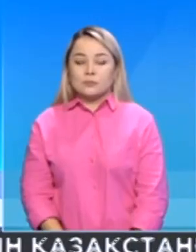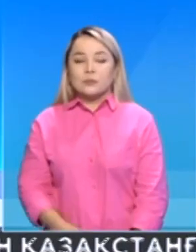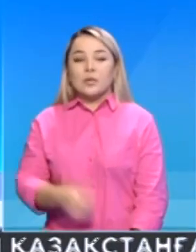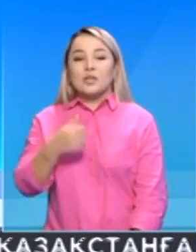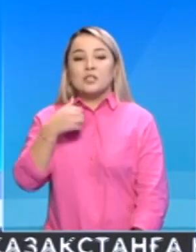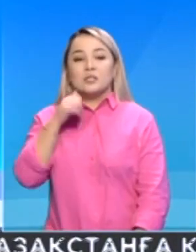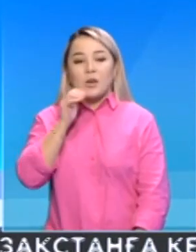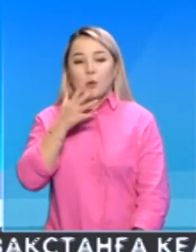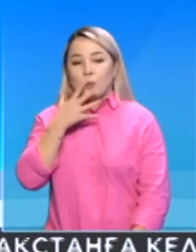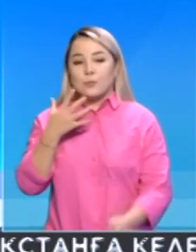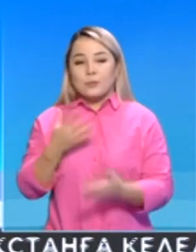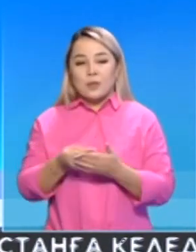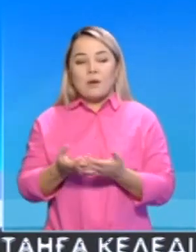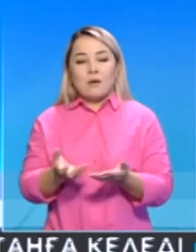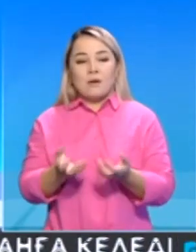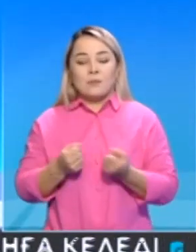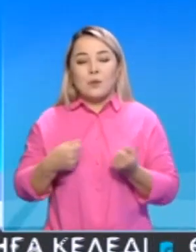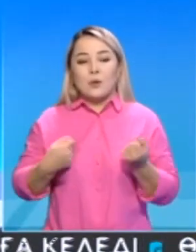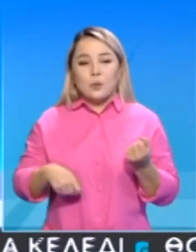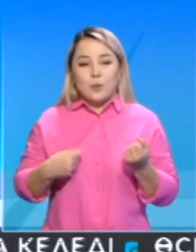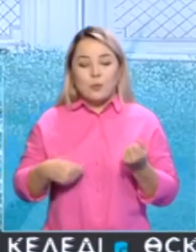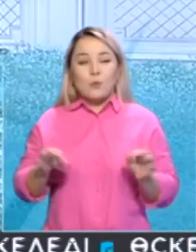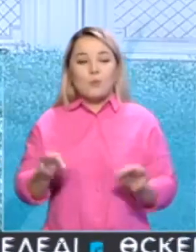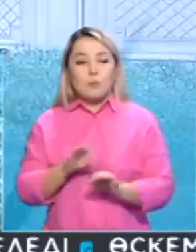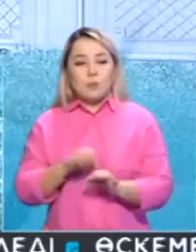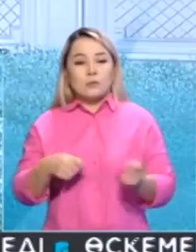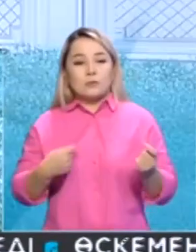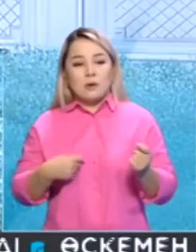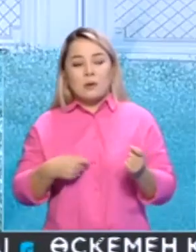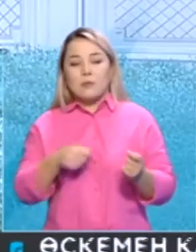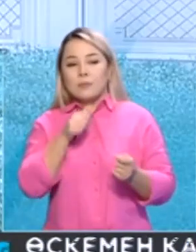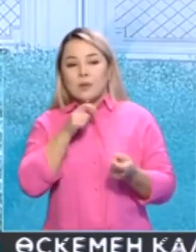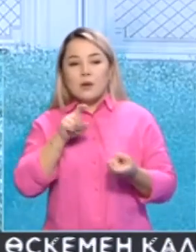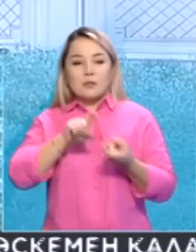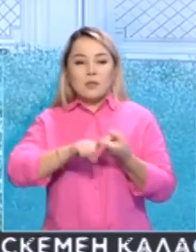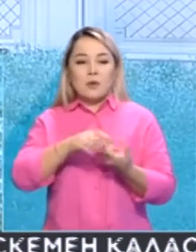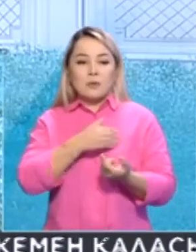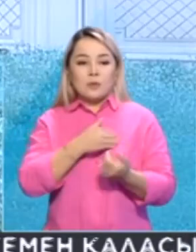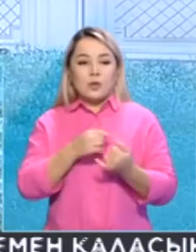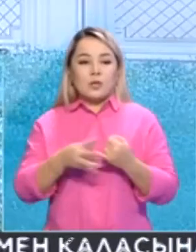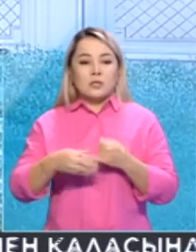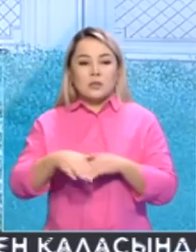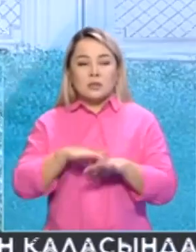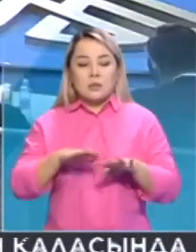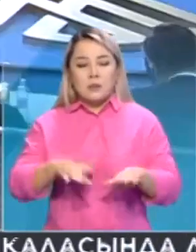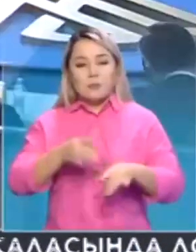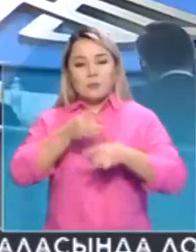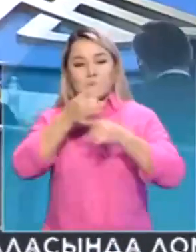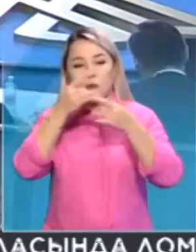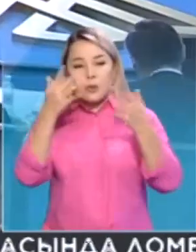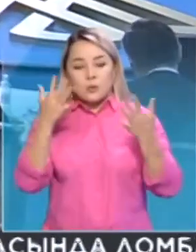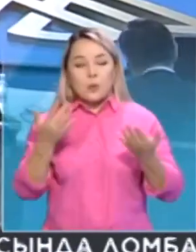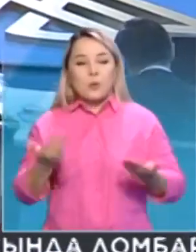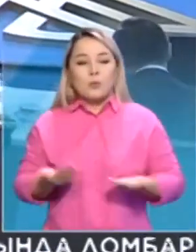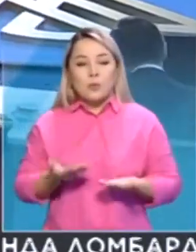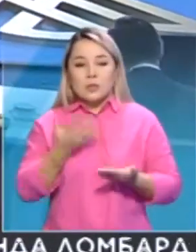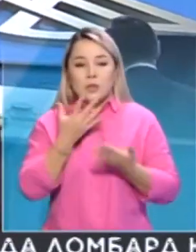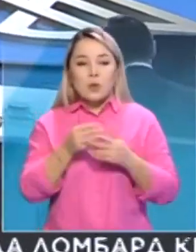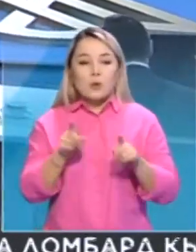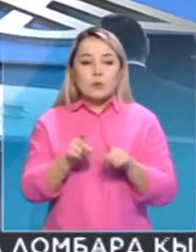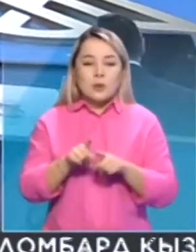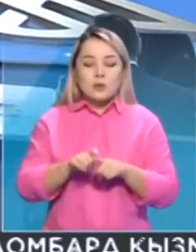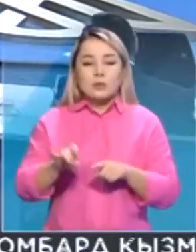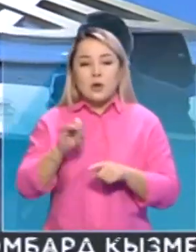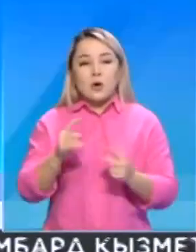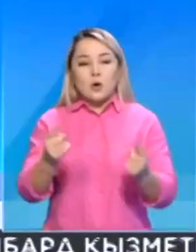Кешемен домбыраны өзіме қабылдадым. Мен музыкалық аспаппен өнімді үйлестіргім келеді. Бұл жердің, елдің, әдебиеттің, өнердің мағынасын түсіндіріп